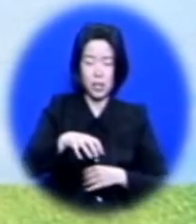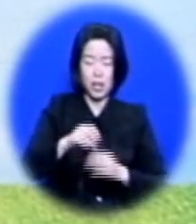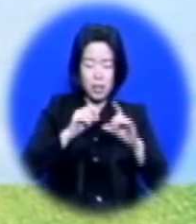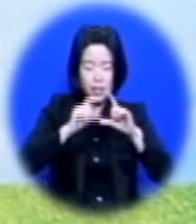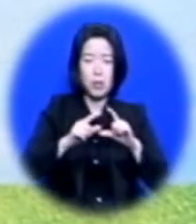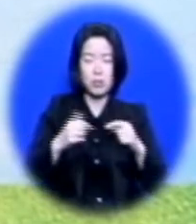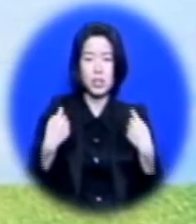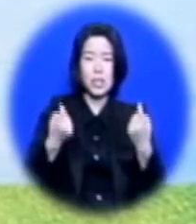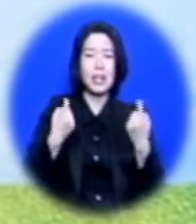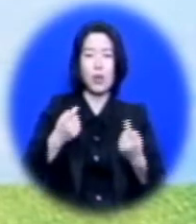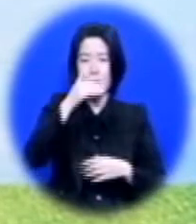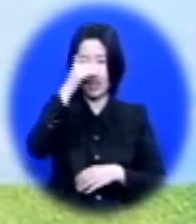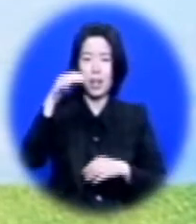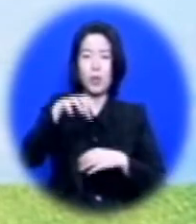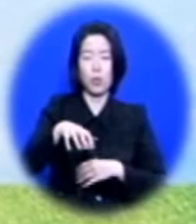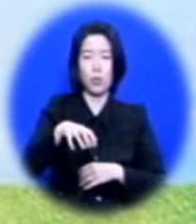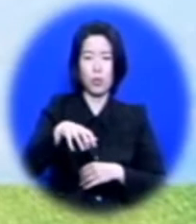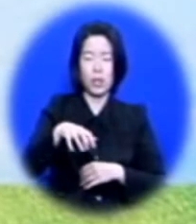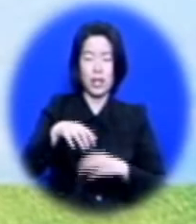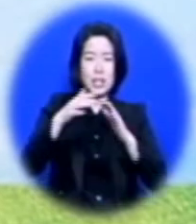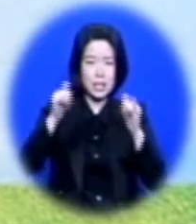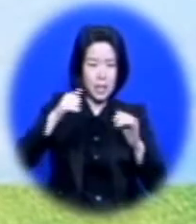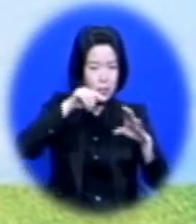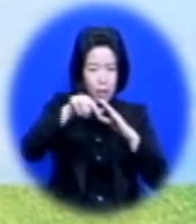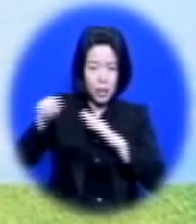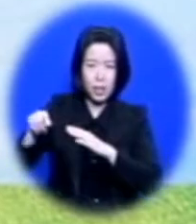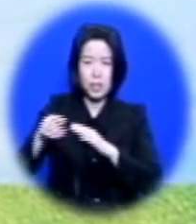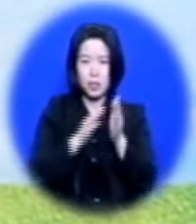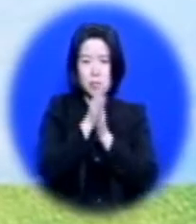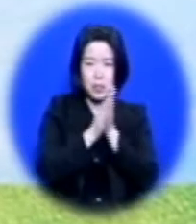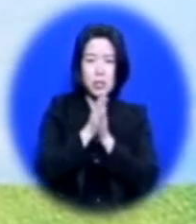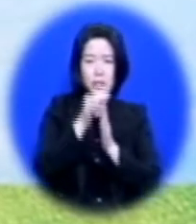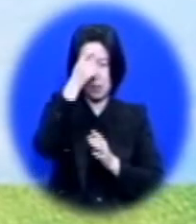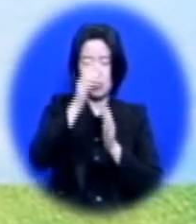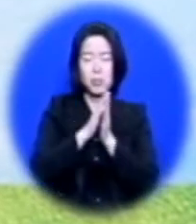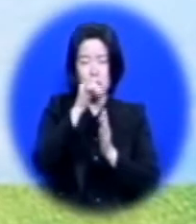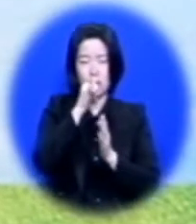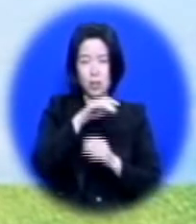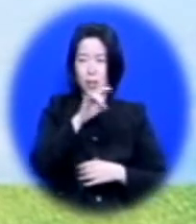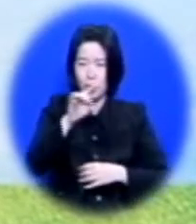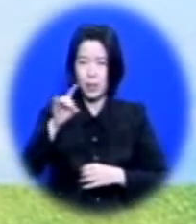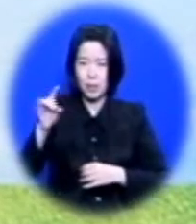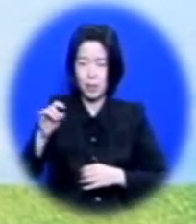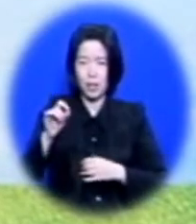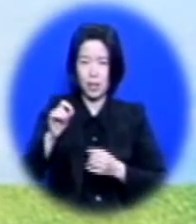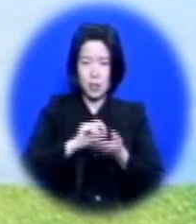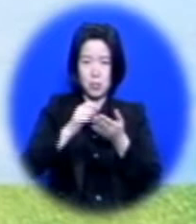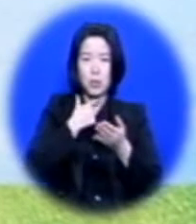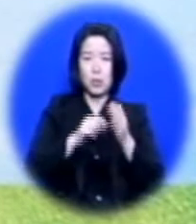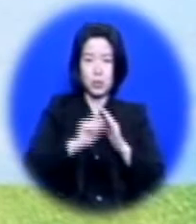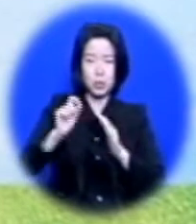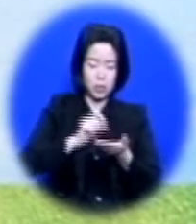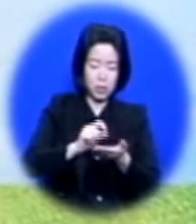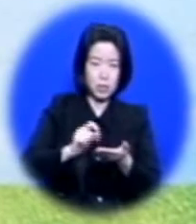지요 가보면 사람들이 다 가서 빌어요 비는 형태는 제각각입니다 소원을 쪽 째 잤어 가지고